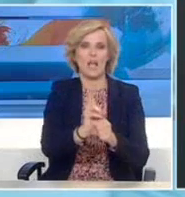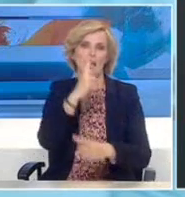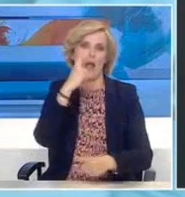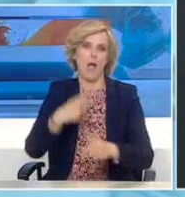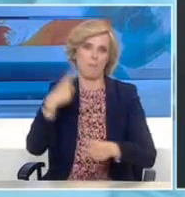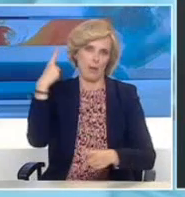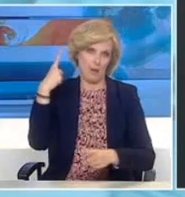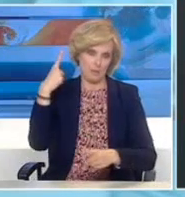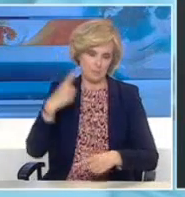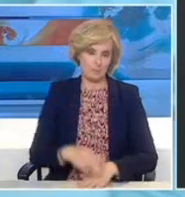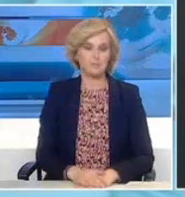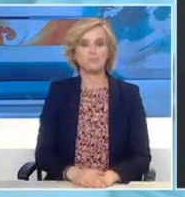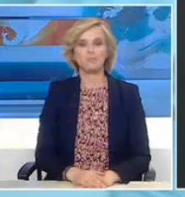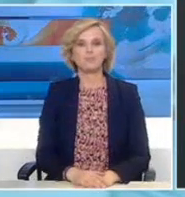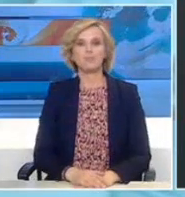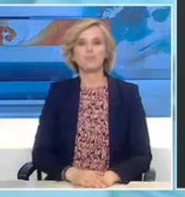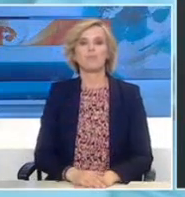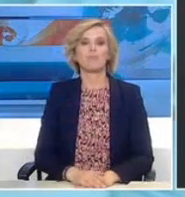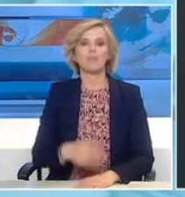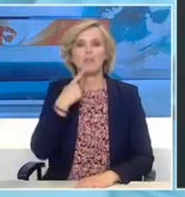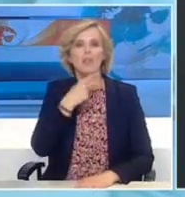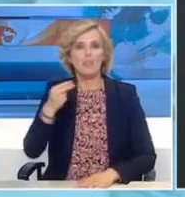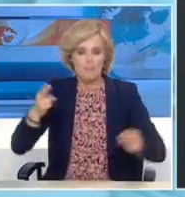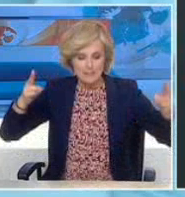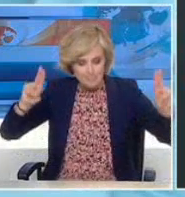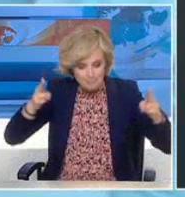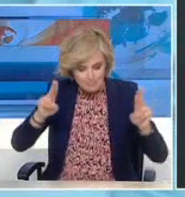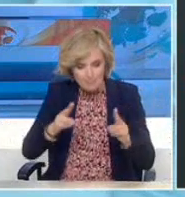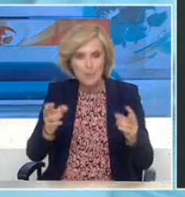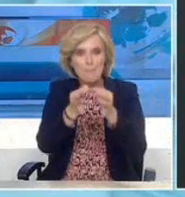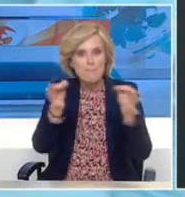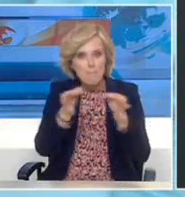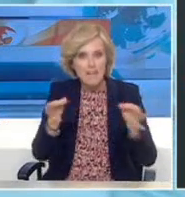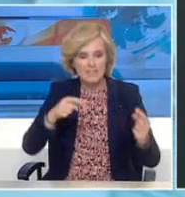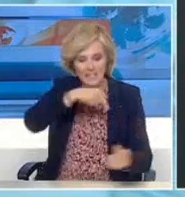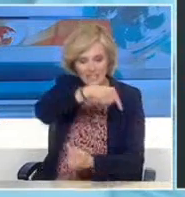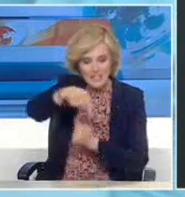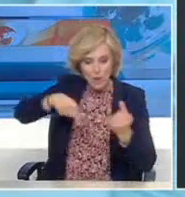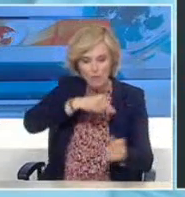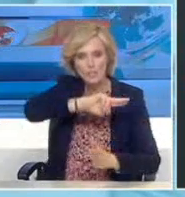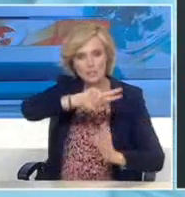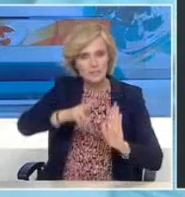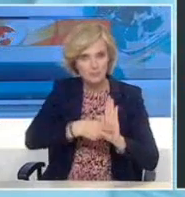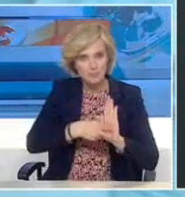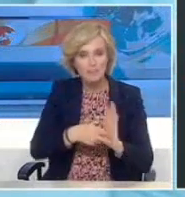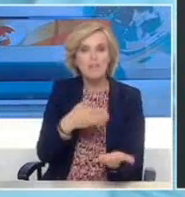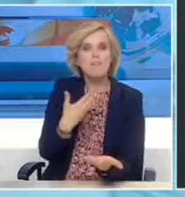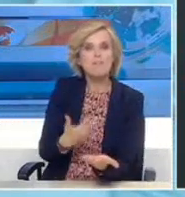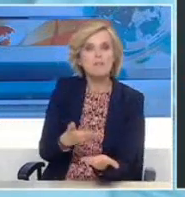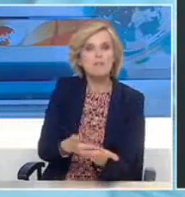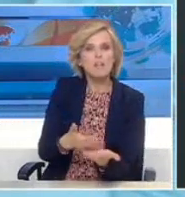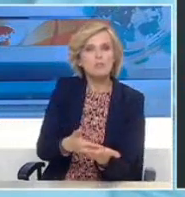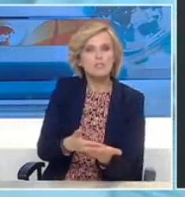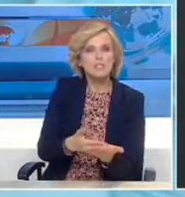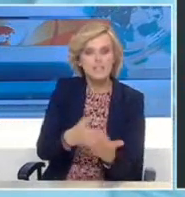Να διευκρινίσω κάποια επιπλέον σημεία σε σχέση με τον περιορισμό κίνησης και τα μέτρα που τον συνοδεύουν. Σχετικά με τις βεβαιώσεις κυκλοφορίας